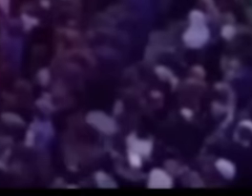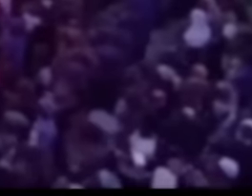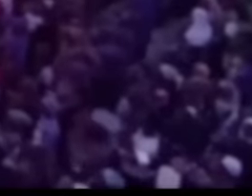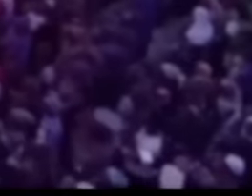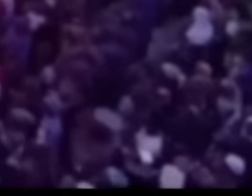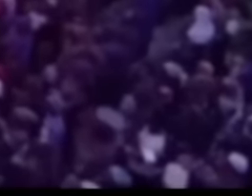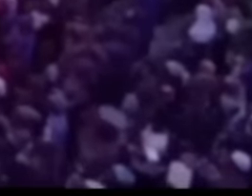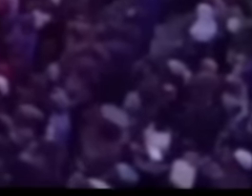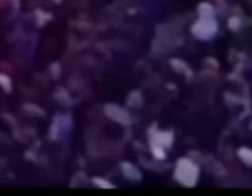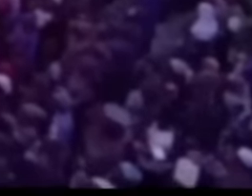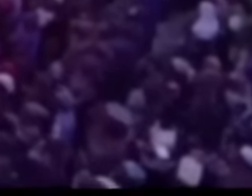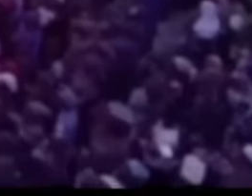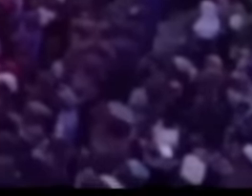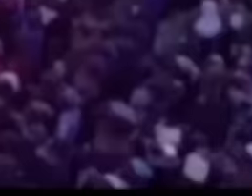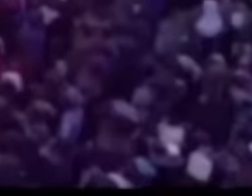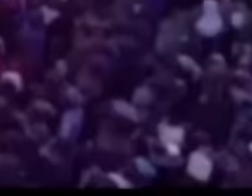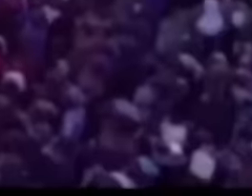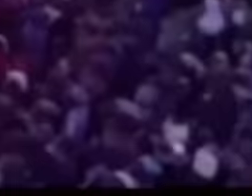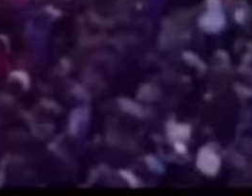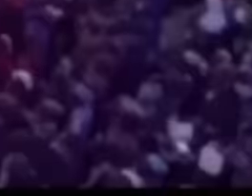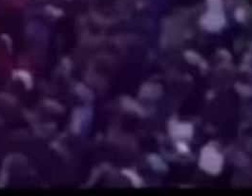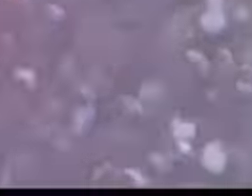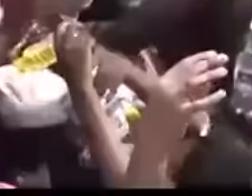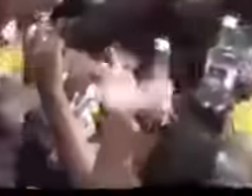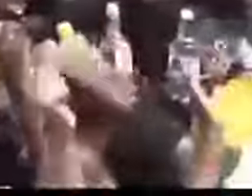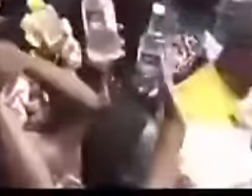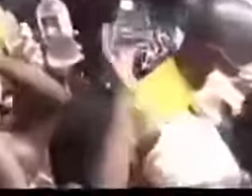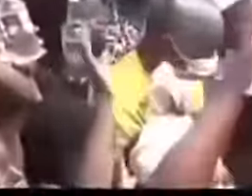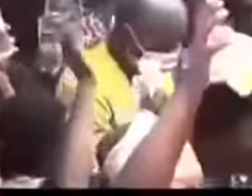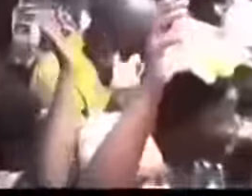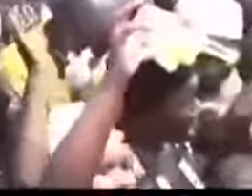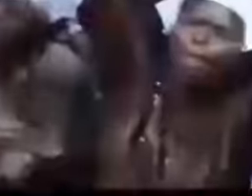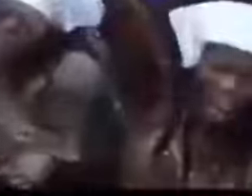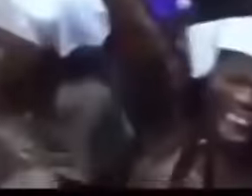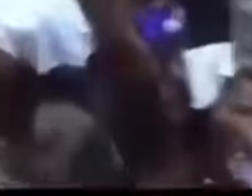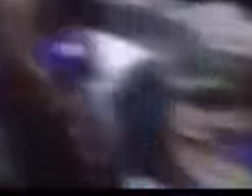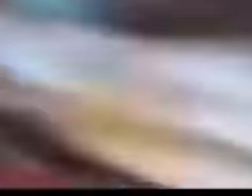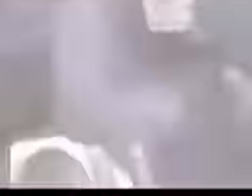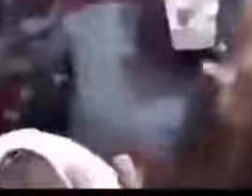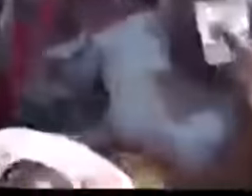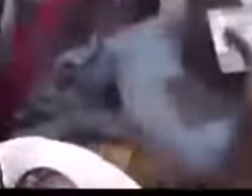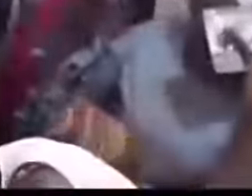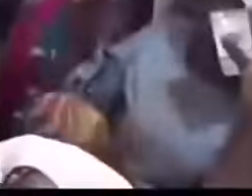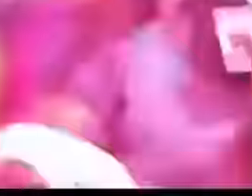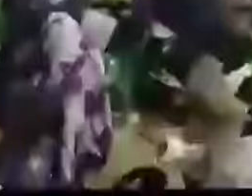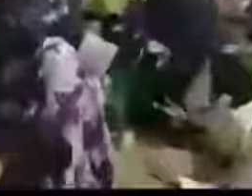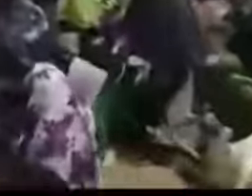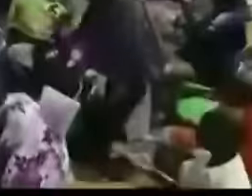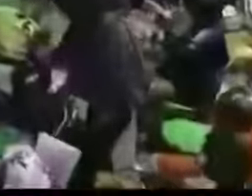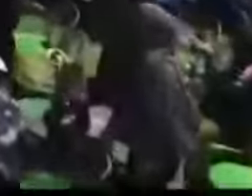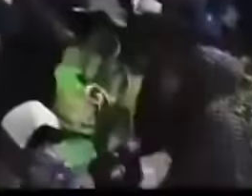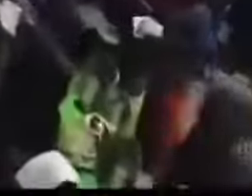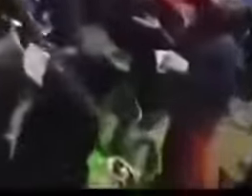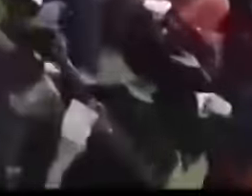Expressway, AP Bus Stop ló fún wa pẹ́ area ló fún wa pẹ́ ìpínlẹ̀ Ògùn. Ẹ tún yẹ yàrá bọ̀ kájọ gbàdúrà gbà ní sí ayọ̀ kankan. Àwọn tó ti wà